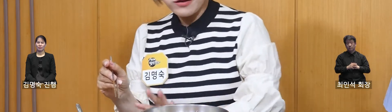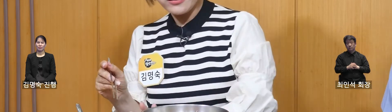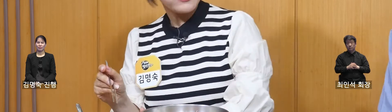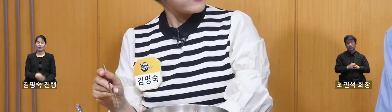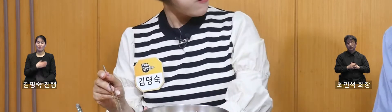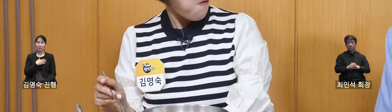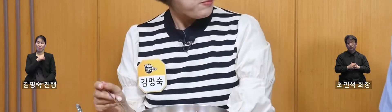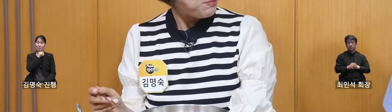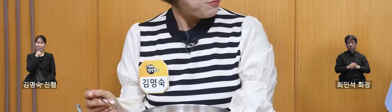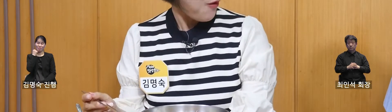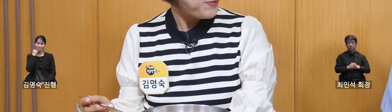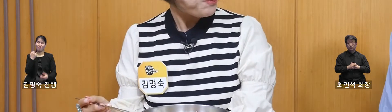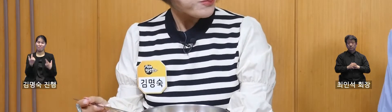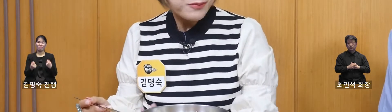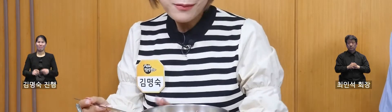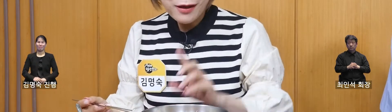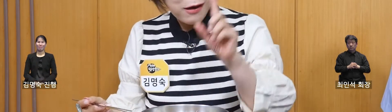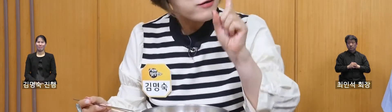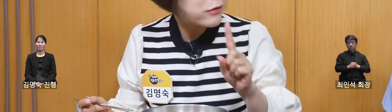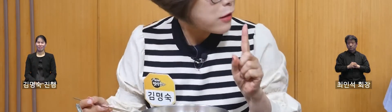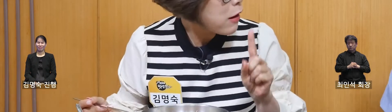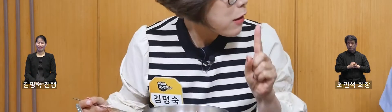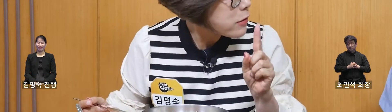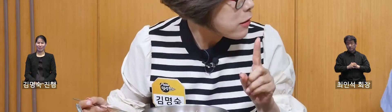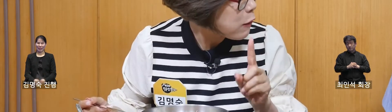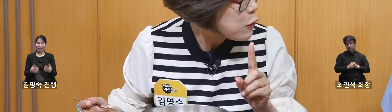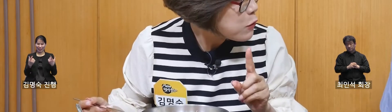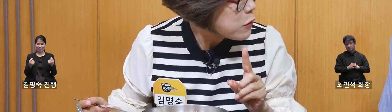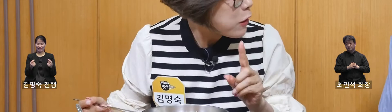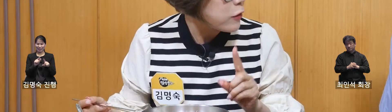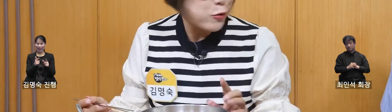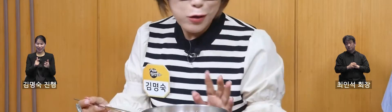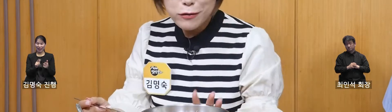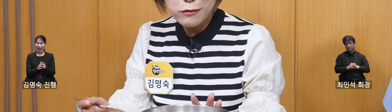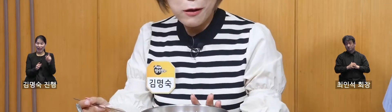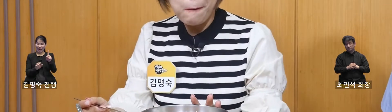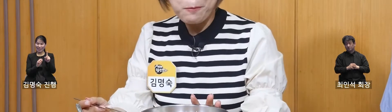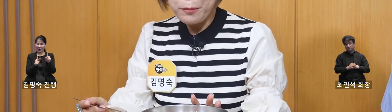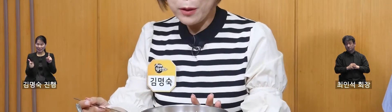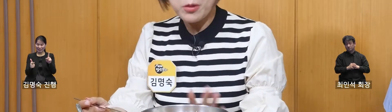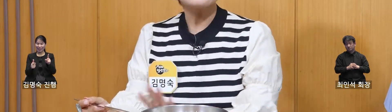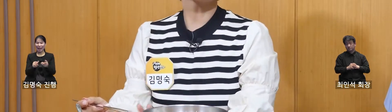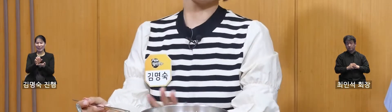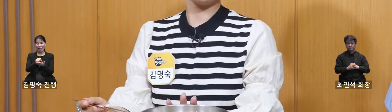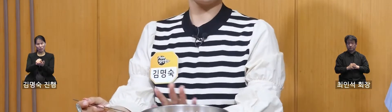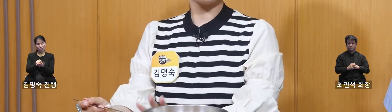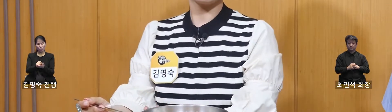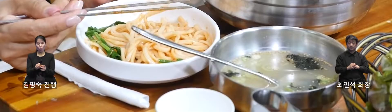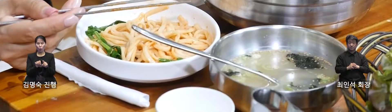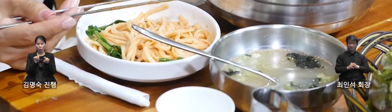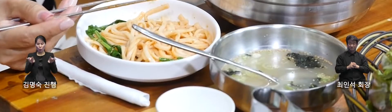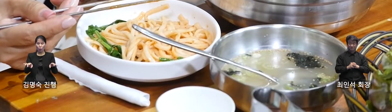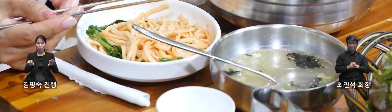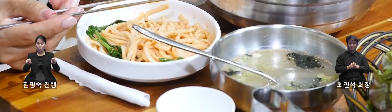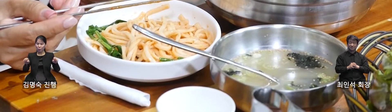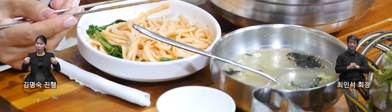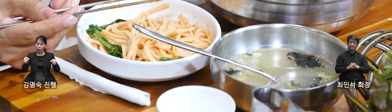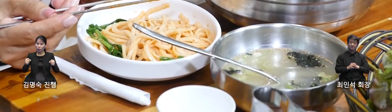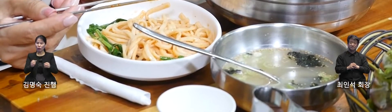어떻게 진짜 맛이 네네. 같은 한 가지 양념을 가지고 했는데 맛이 이렇게 다를 수가 있죠?